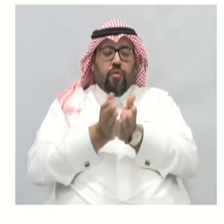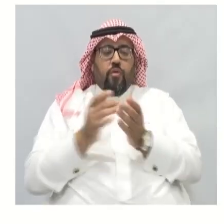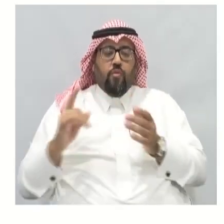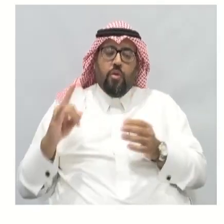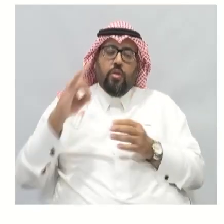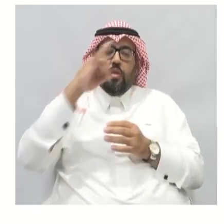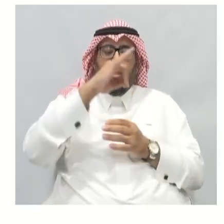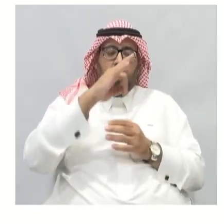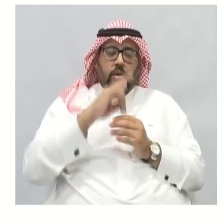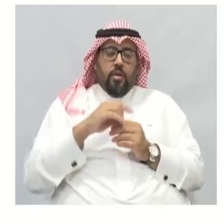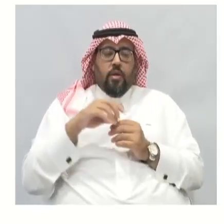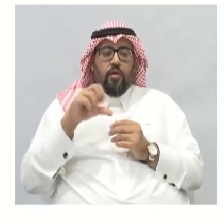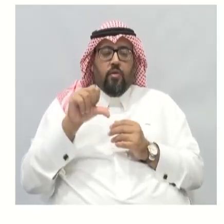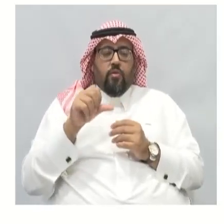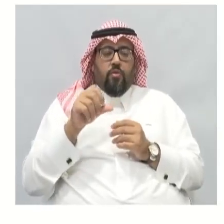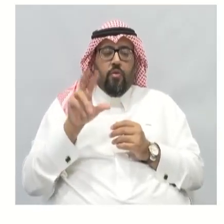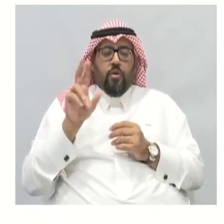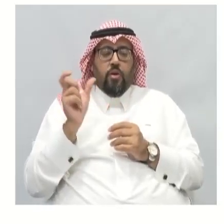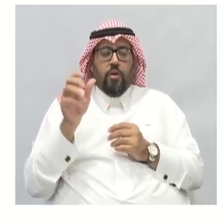والسفن والطائرات